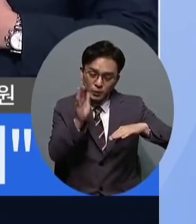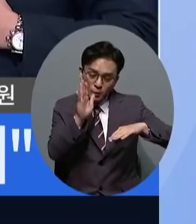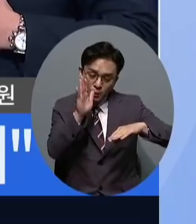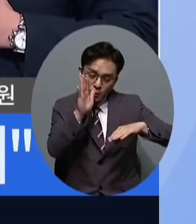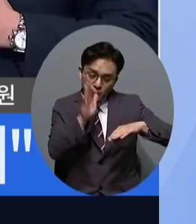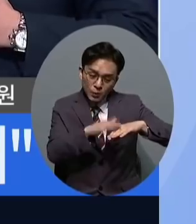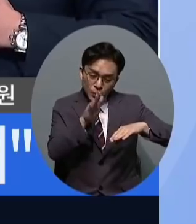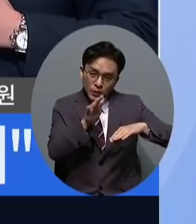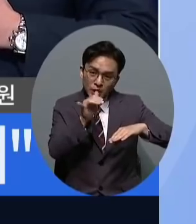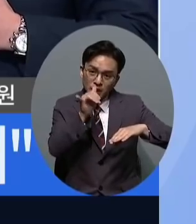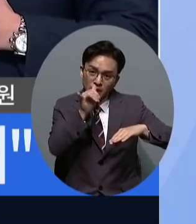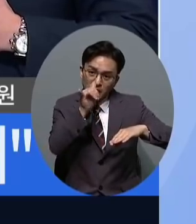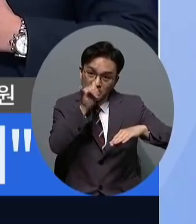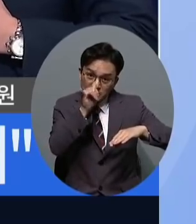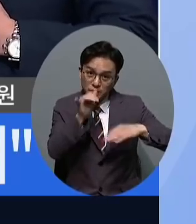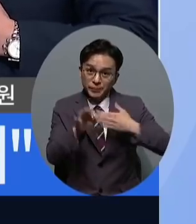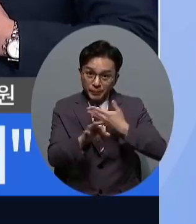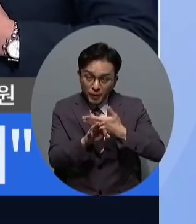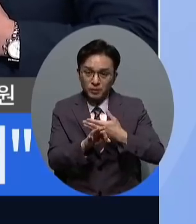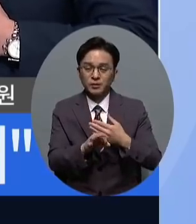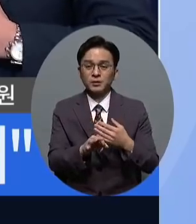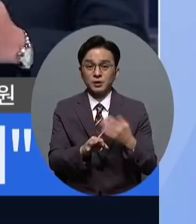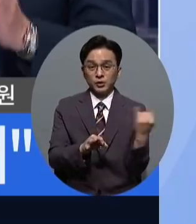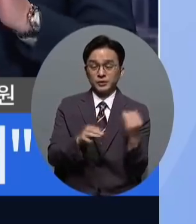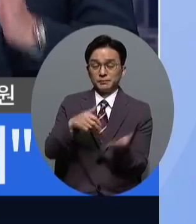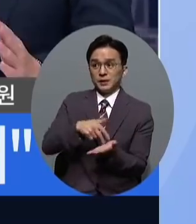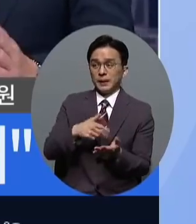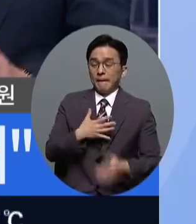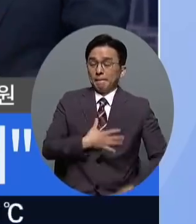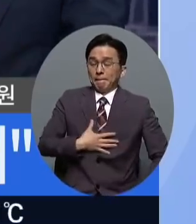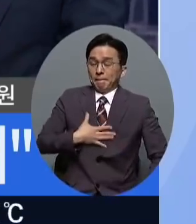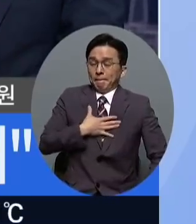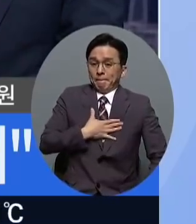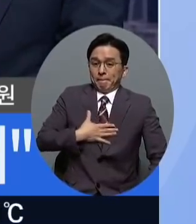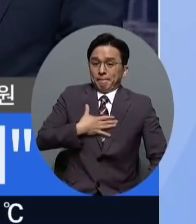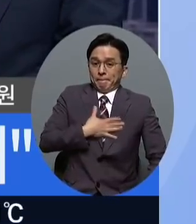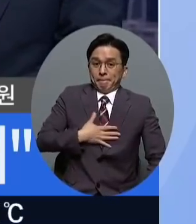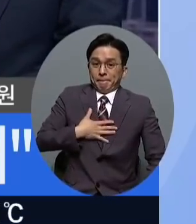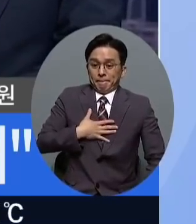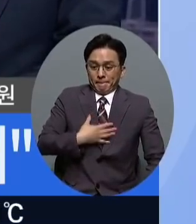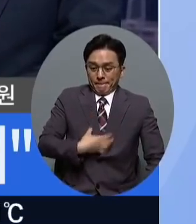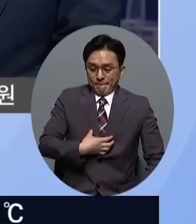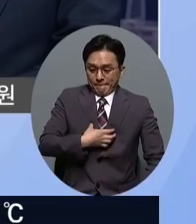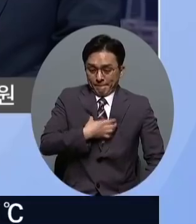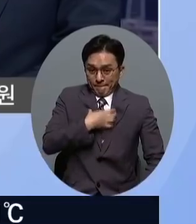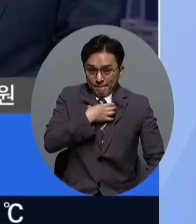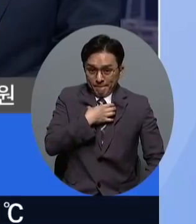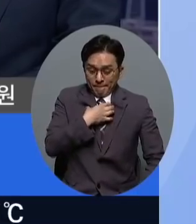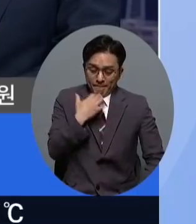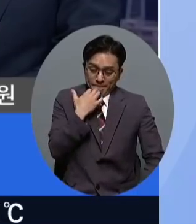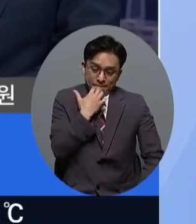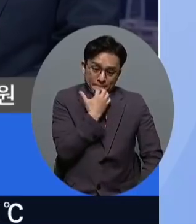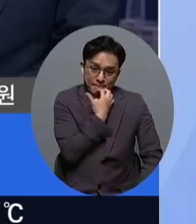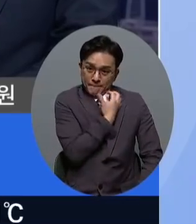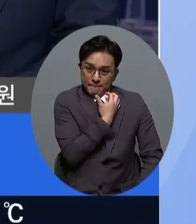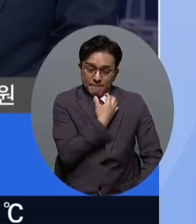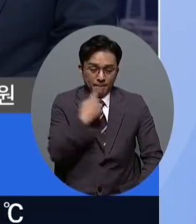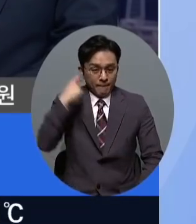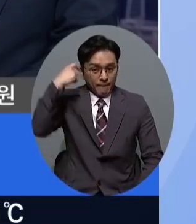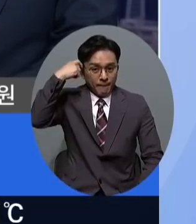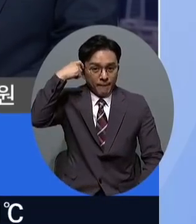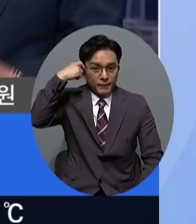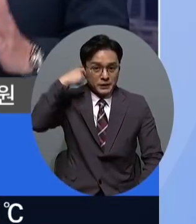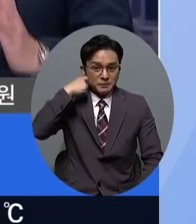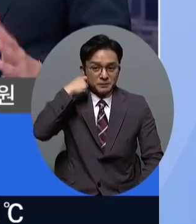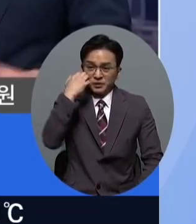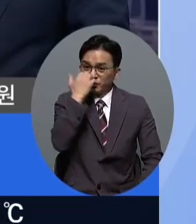그게 나의 성적 수치심을 분명히 침해했다라고 생각하면 지금의 대법원 판례에서는 예. 성추행이 될 수 있는 가능성 분명히